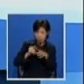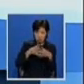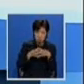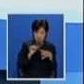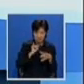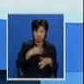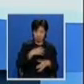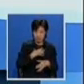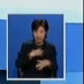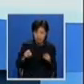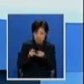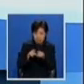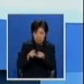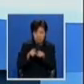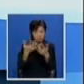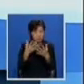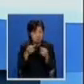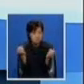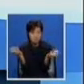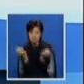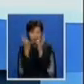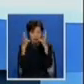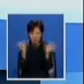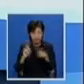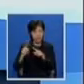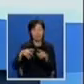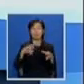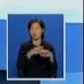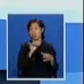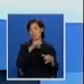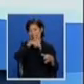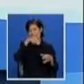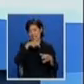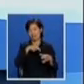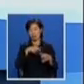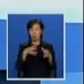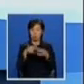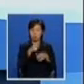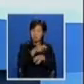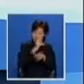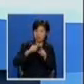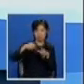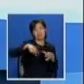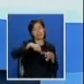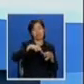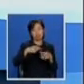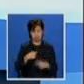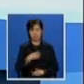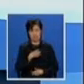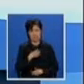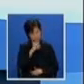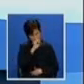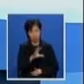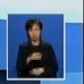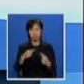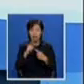การสูญเสียมากที่สุดก็คือกลุ่มผู้ก่อการร้ายและกองกำลังติดอาวุธนะครับเพราะฉะนั้นผมก็อยากจะย้ำอีกครั้งครับว่า